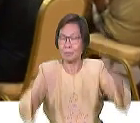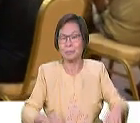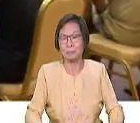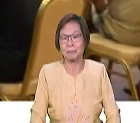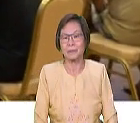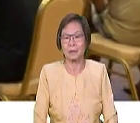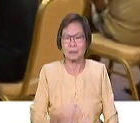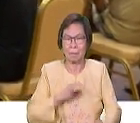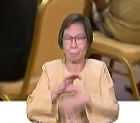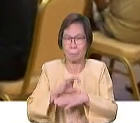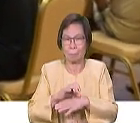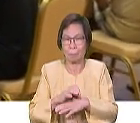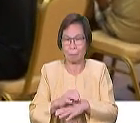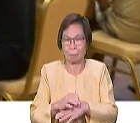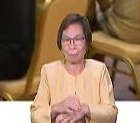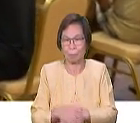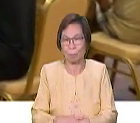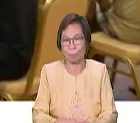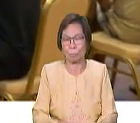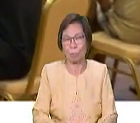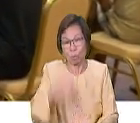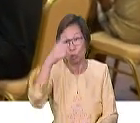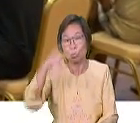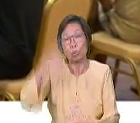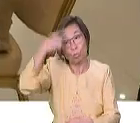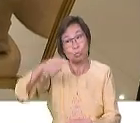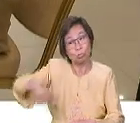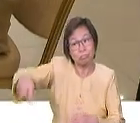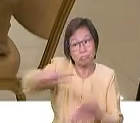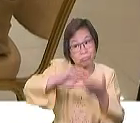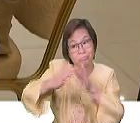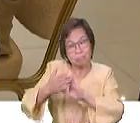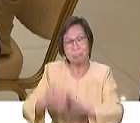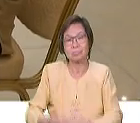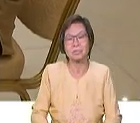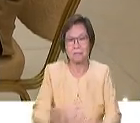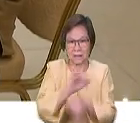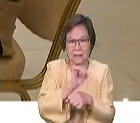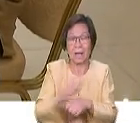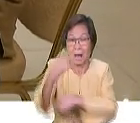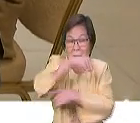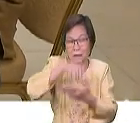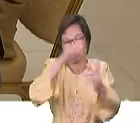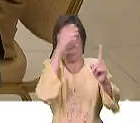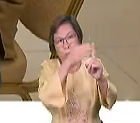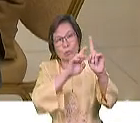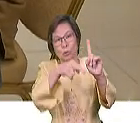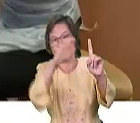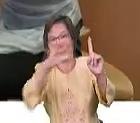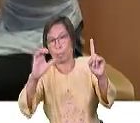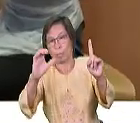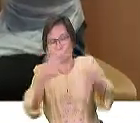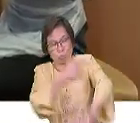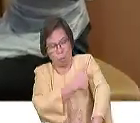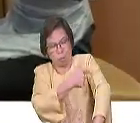So saya pun terpaksa macam tinggal anak demi masyarakat semua. Untuk hari ini disasarkan 1,500